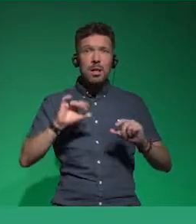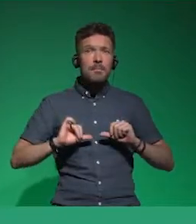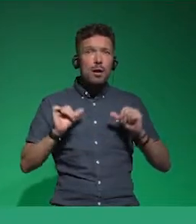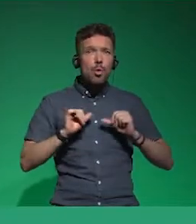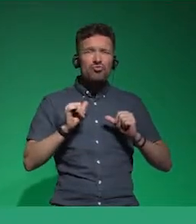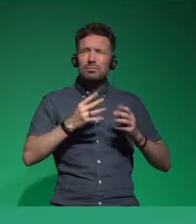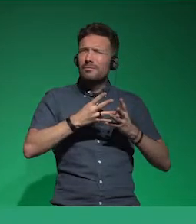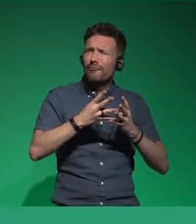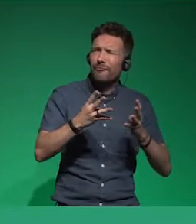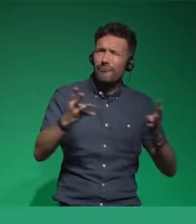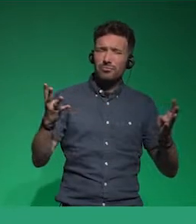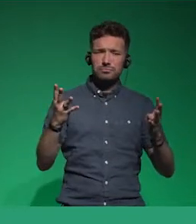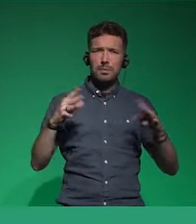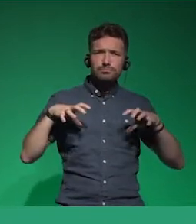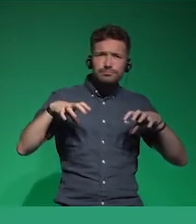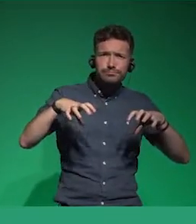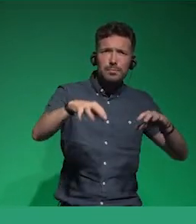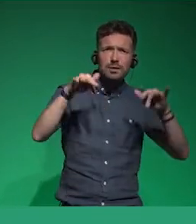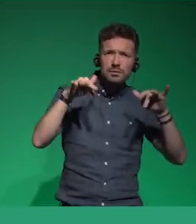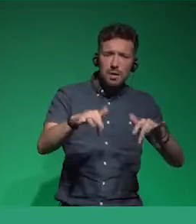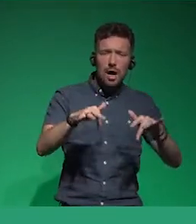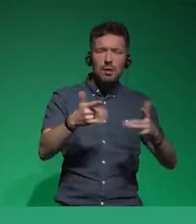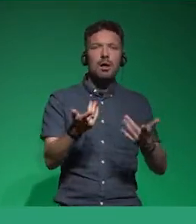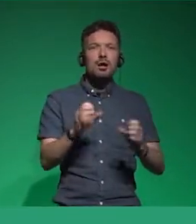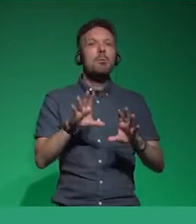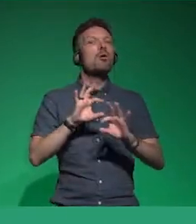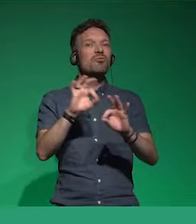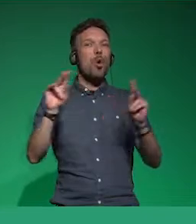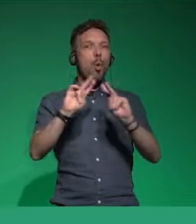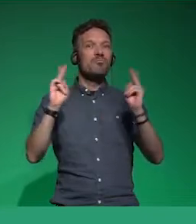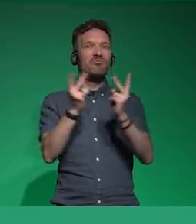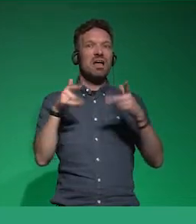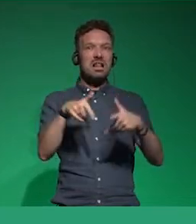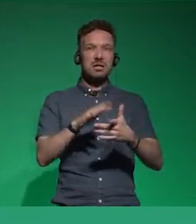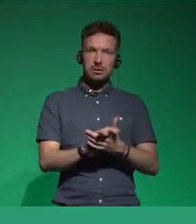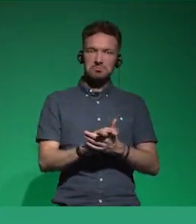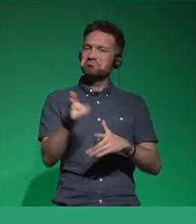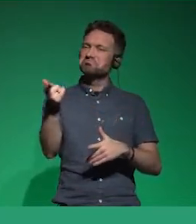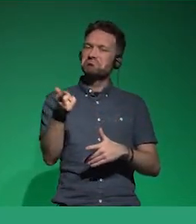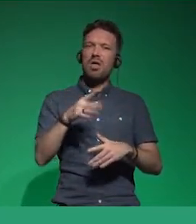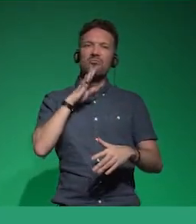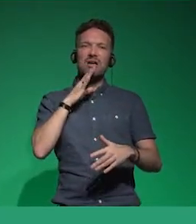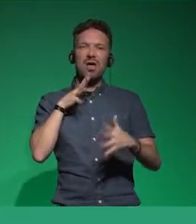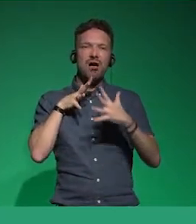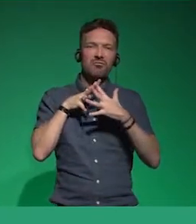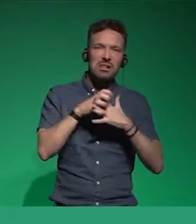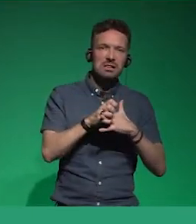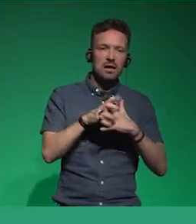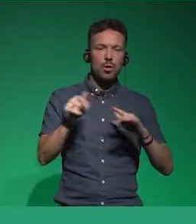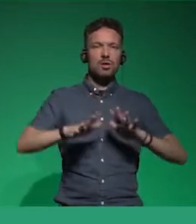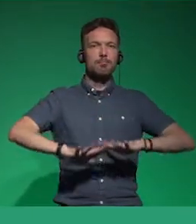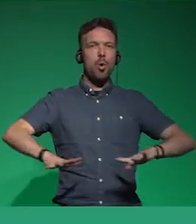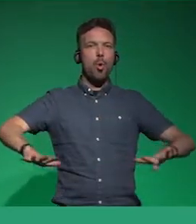Vielfalt. Der Wald hat aber auch große Bedeutung für die Umwelt. Er filtert das Wasser und schützt den Boden.